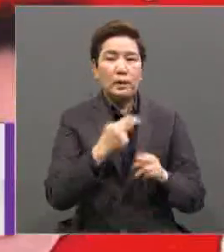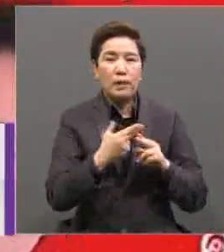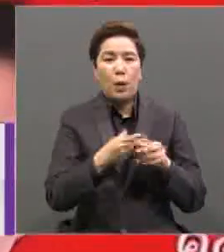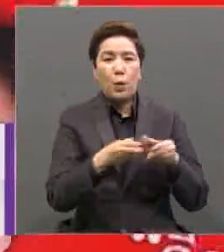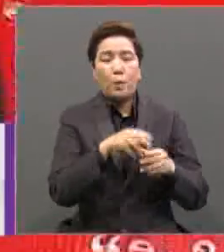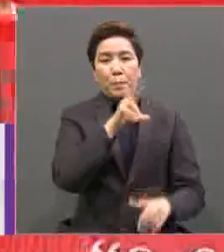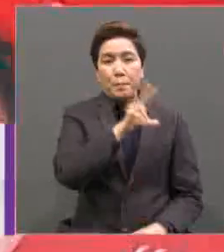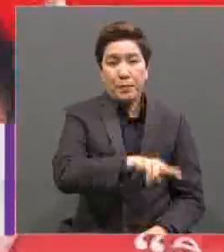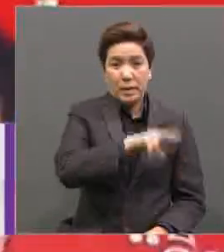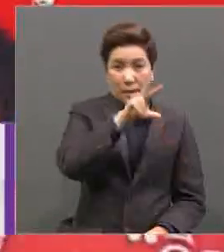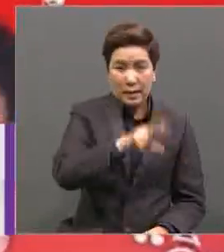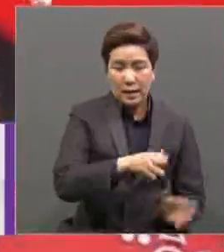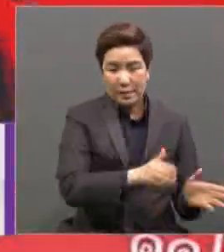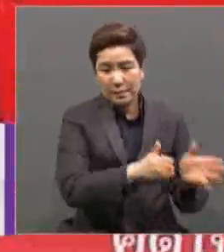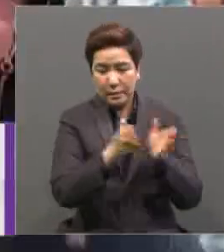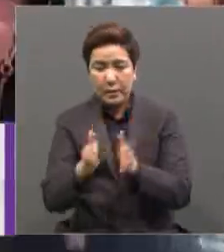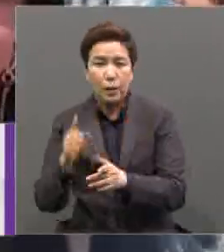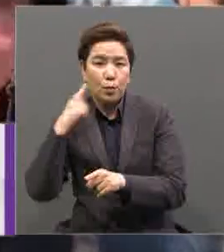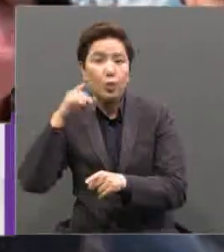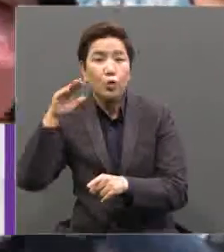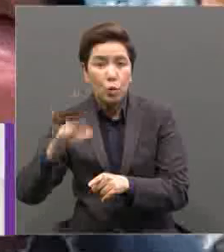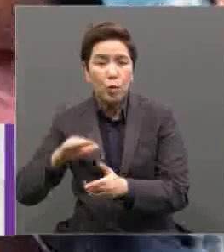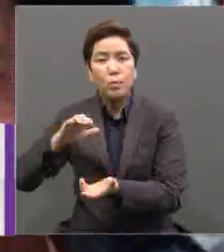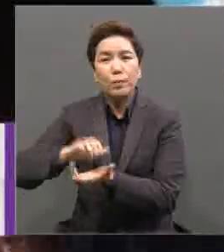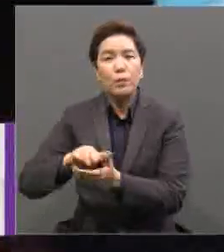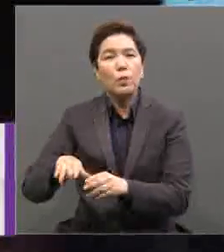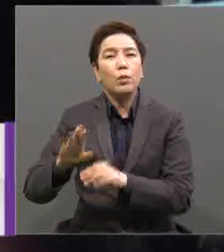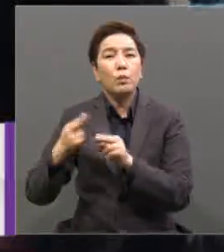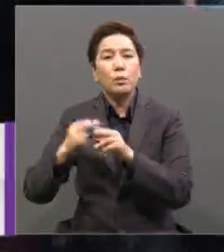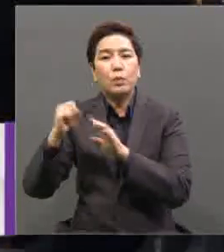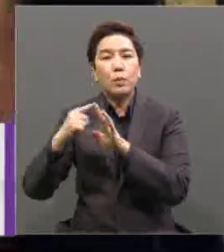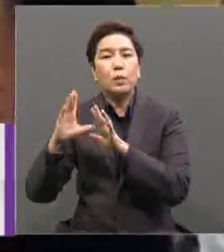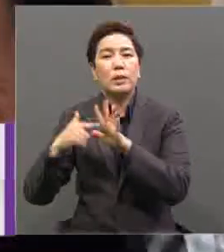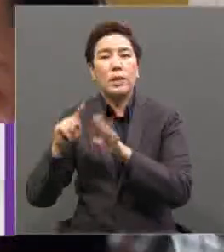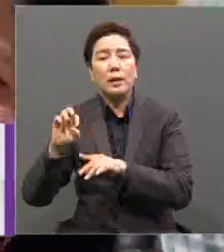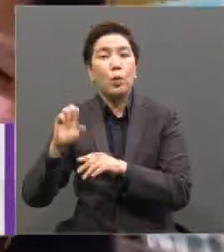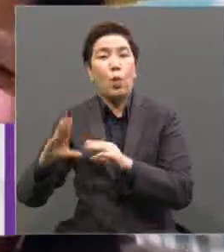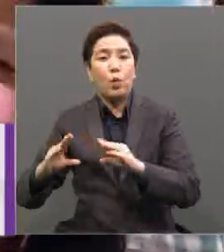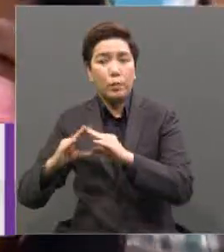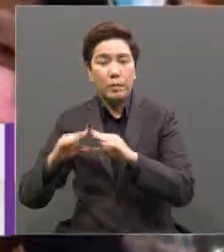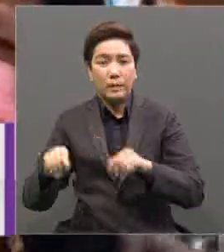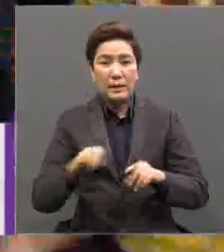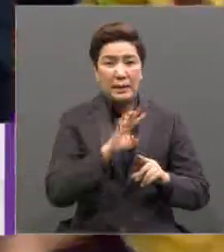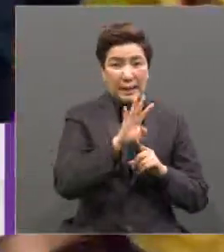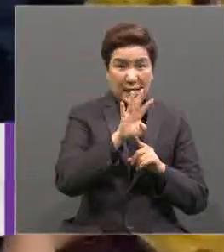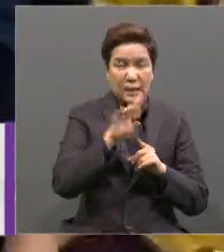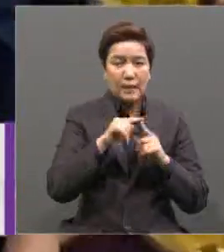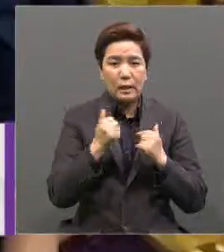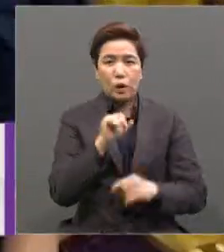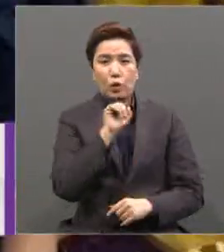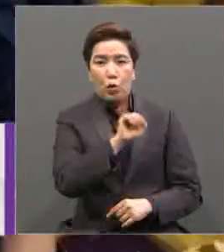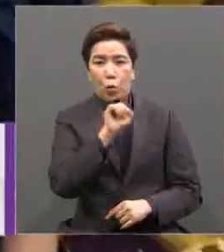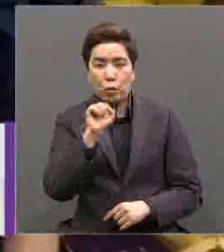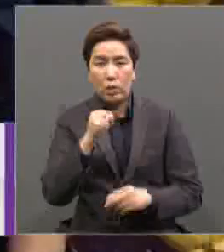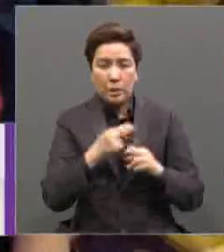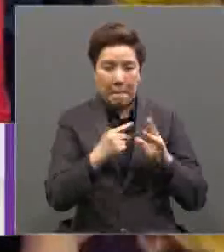พื่อไทยกับนางสาวน้องสาวของภรรยาคุณสุชาติพรรครวมไทยสร้างชาติส่วนเขต4นะคะสสเ